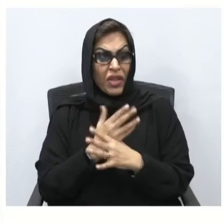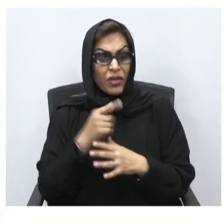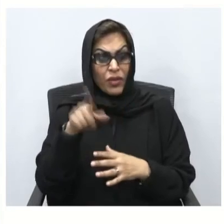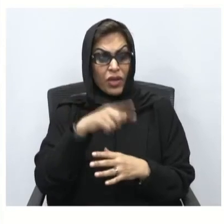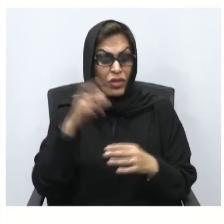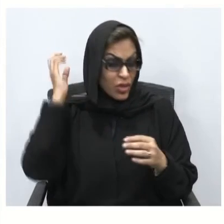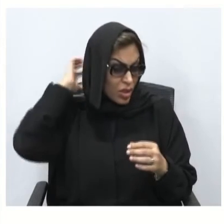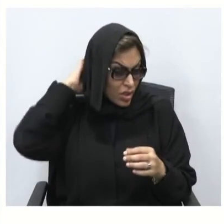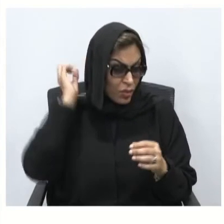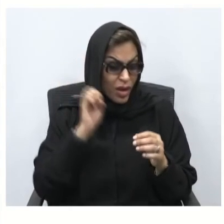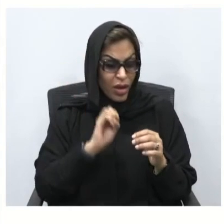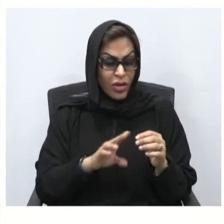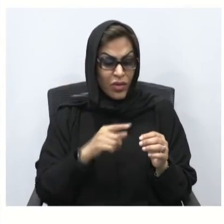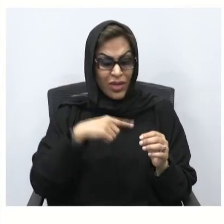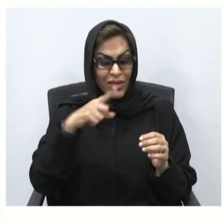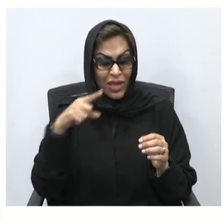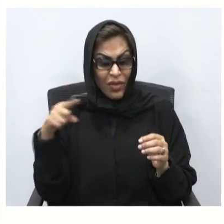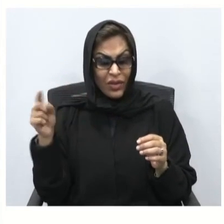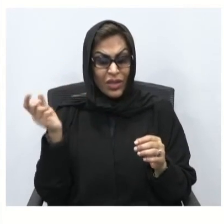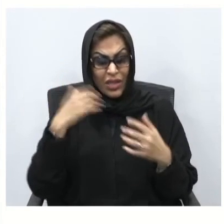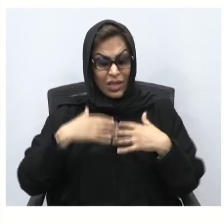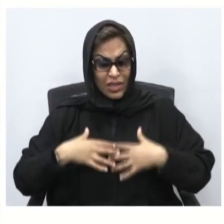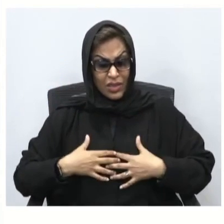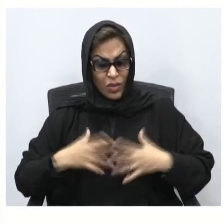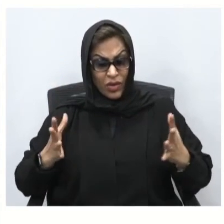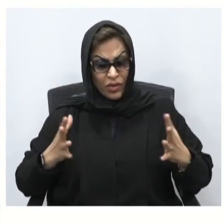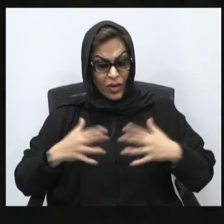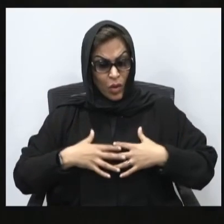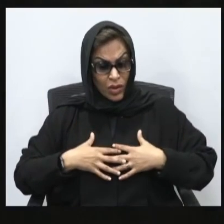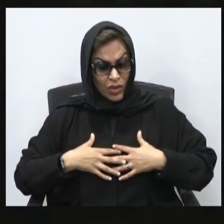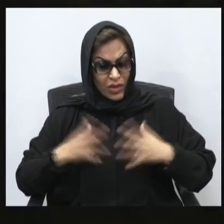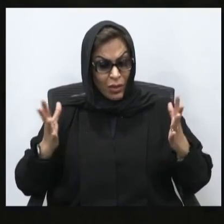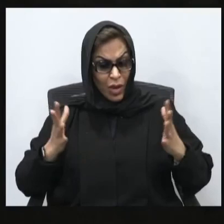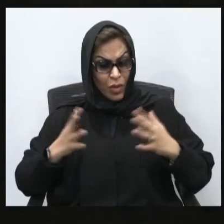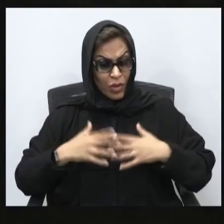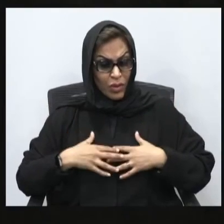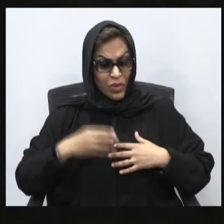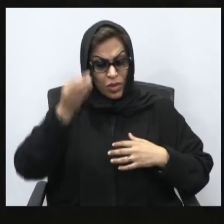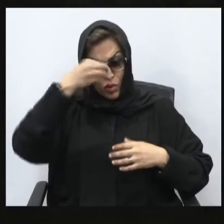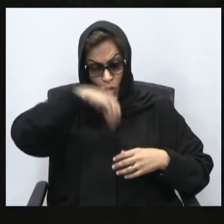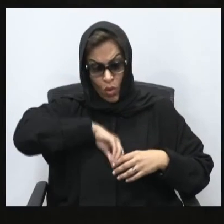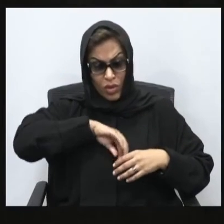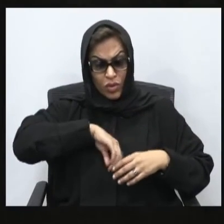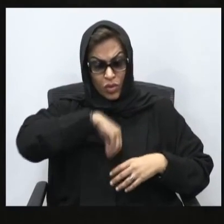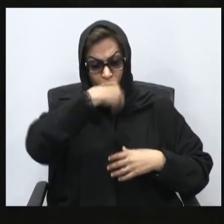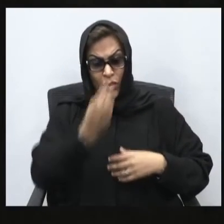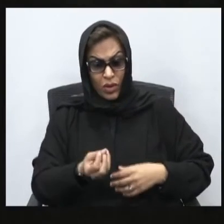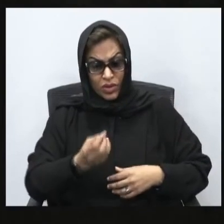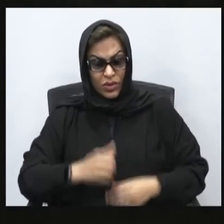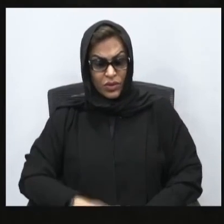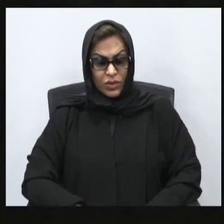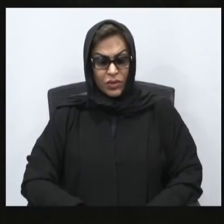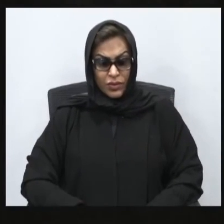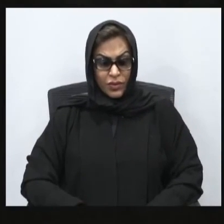يرسل الدماغ رسائل عضلات الى عضلات الصدر والبطل لكي تنقبض وتنبسط مما يؤدي الى التحكم في سرعه